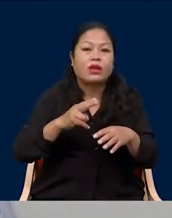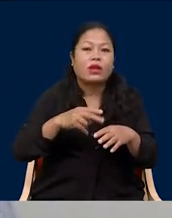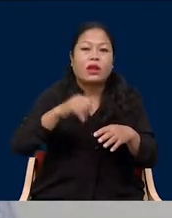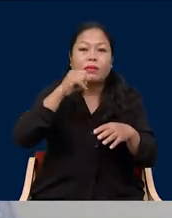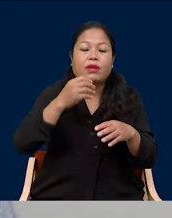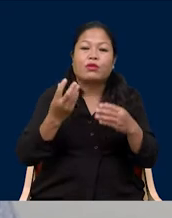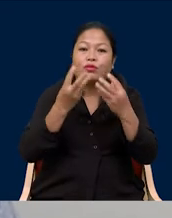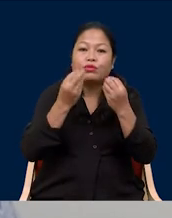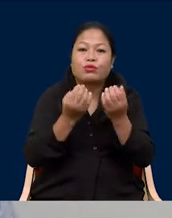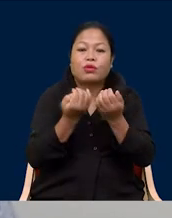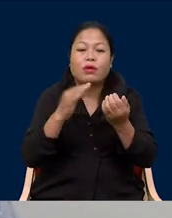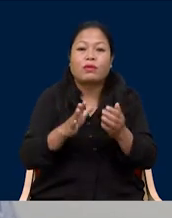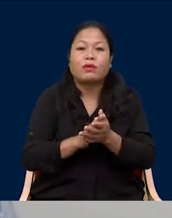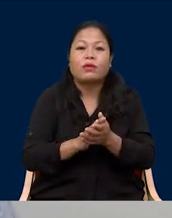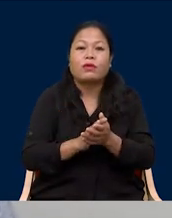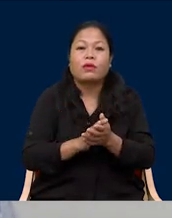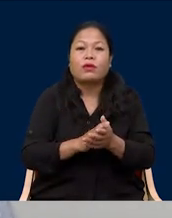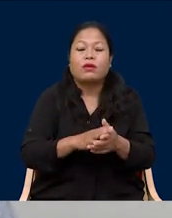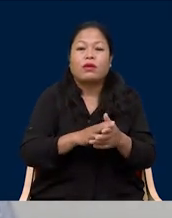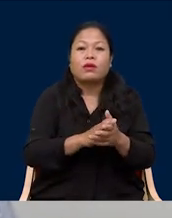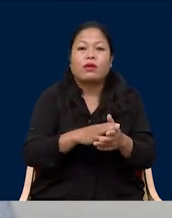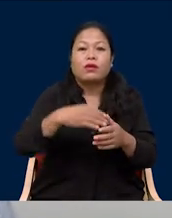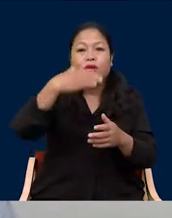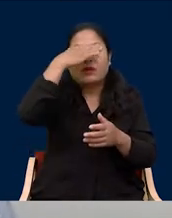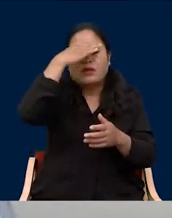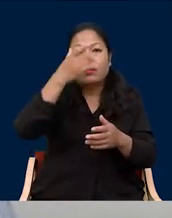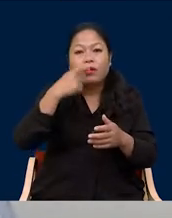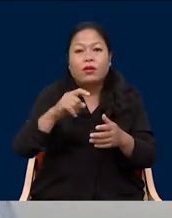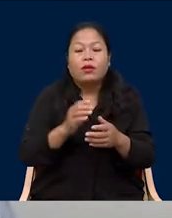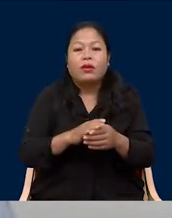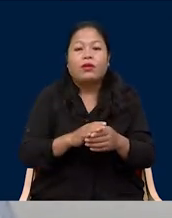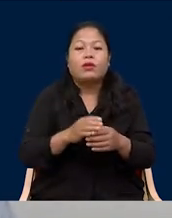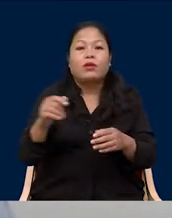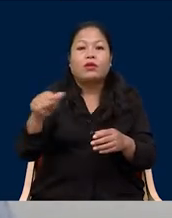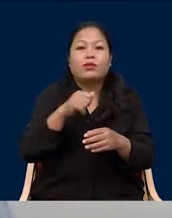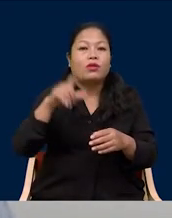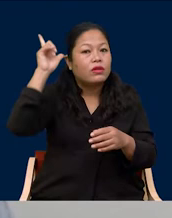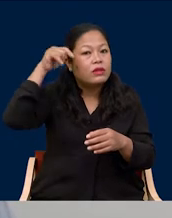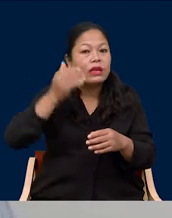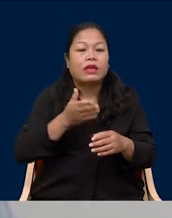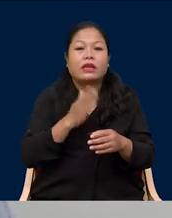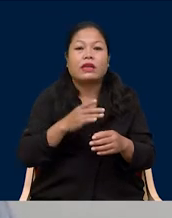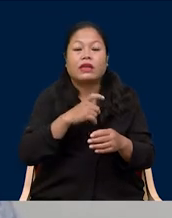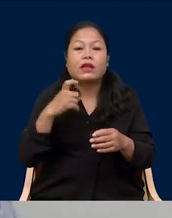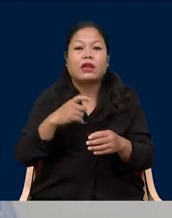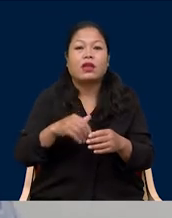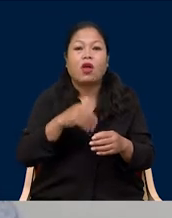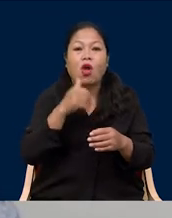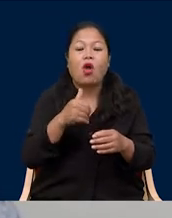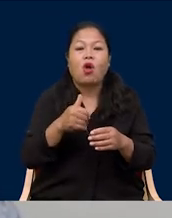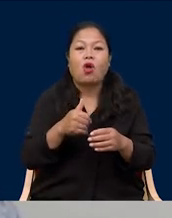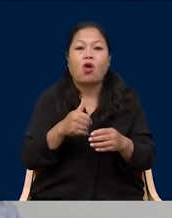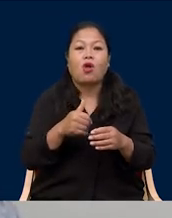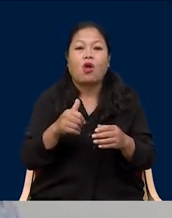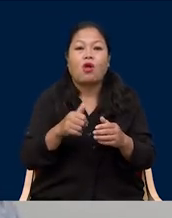खडेरी पर्ने लगायतका रोग किराको प्रकोप आदिले गर्दा धेरै नोक्सानीहरू भइरहेछ। त्यो नोक्सानीलाई चाहिँ